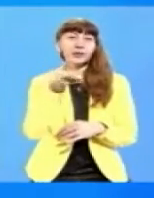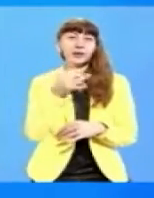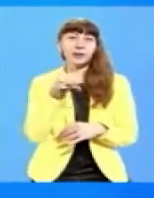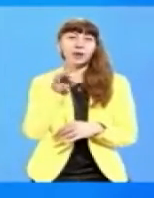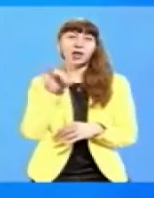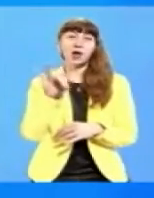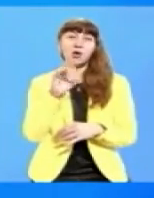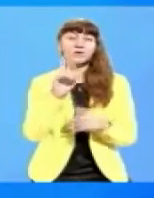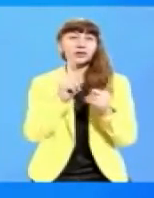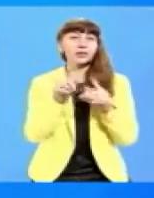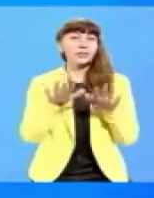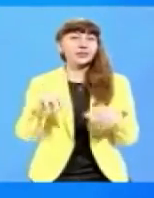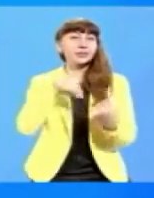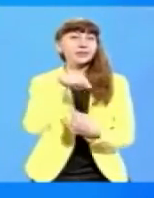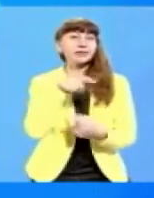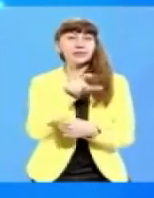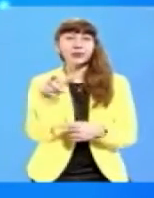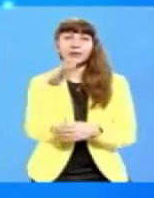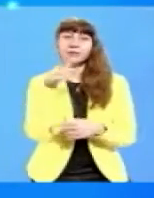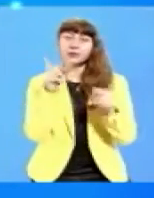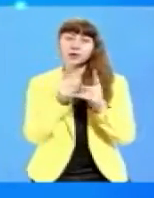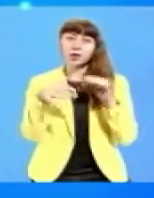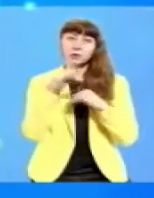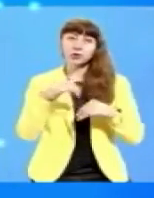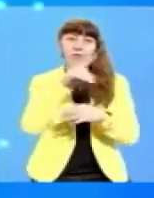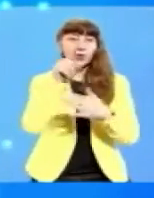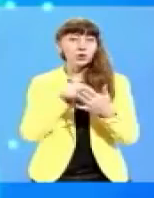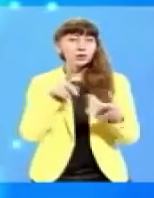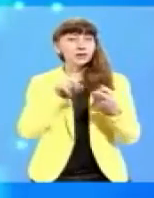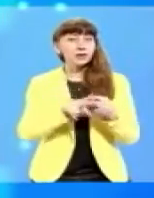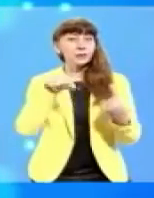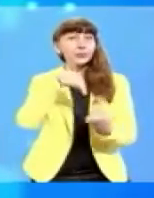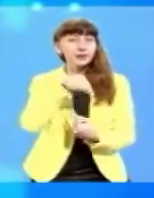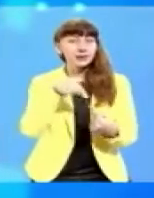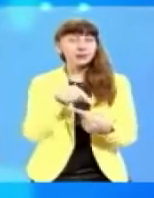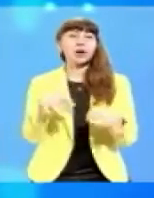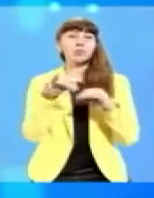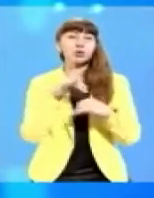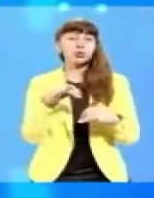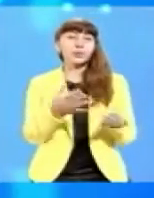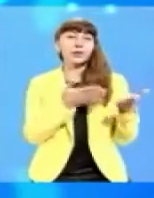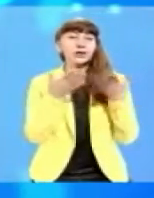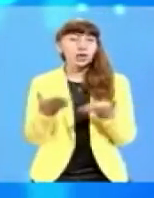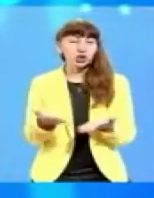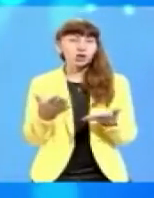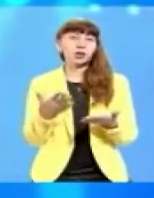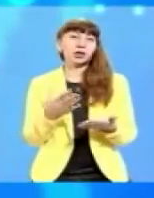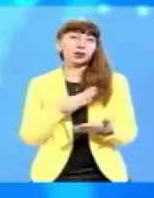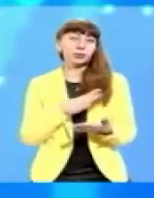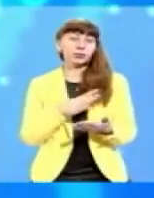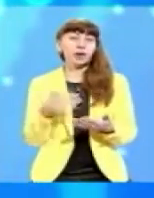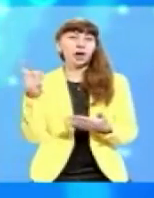аясында жергілікті кәсіпкерлермен кездесті. Жиын барысында бизнес саласында қатысты мәселелер көтеріліп, кәсіп иелері тарапынан келіп